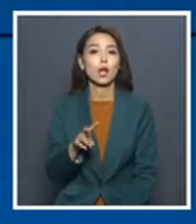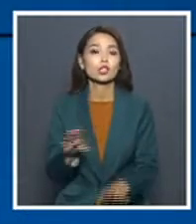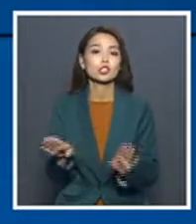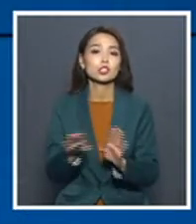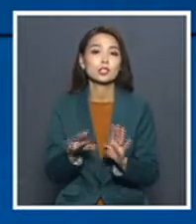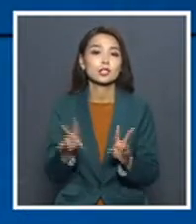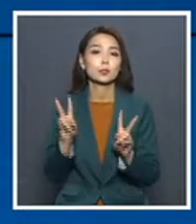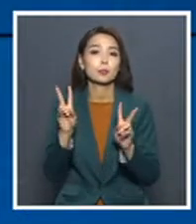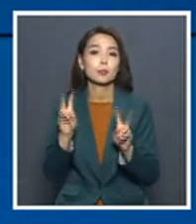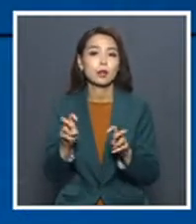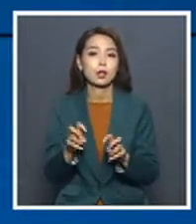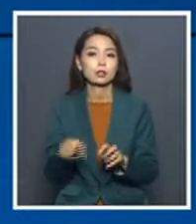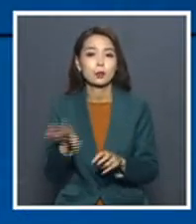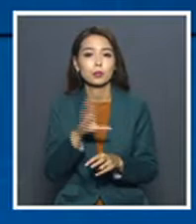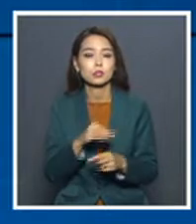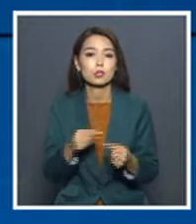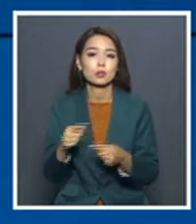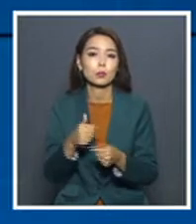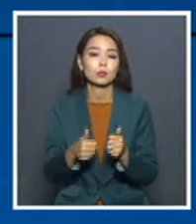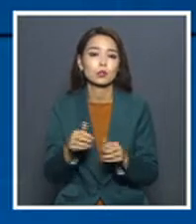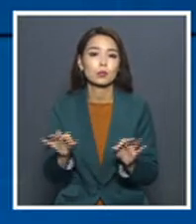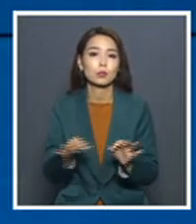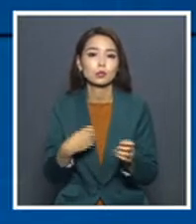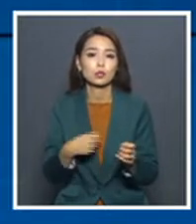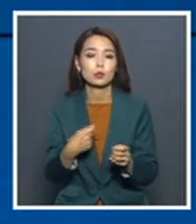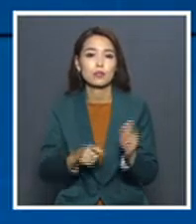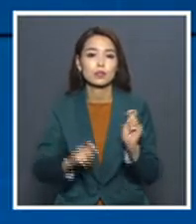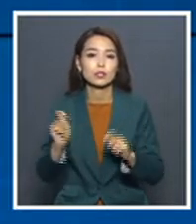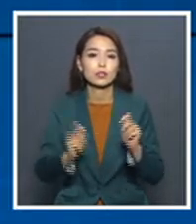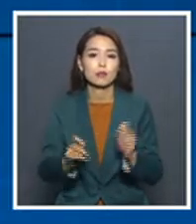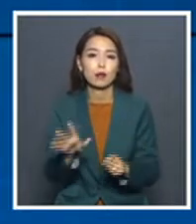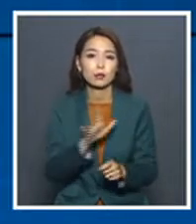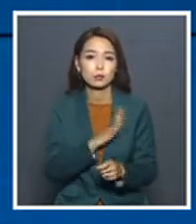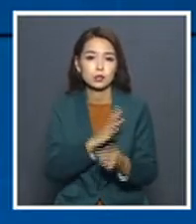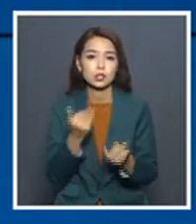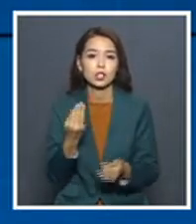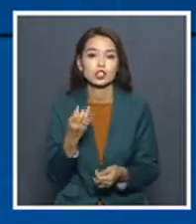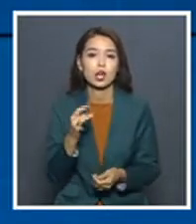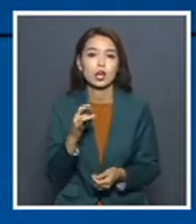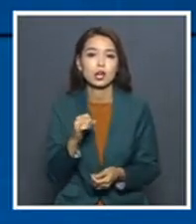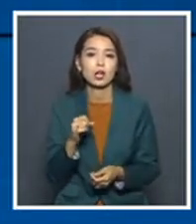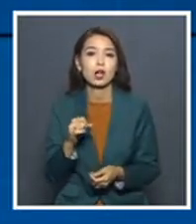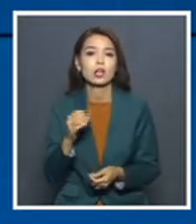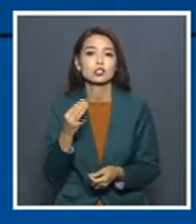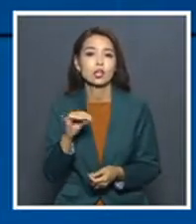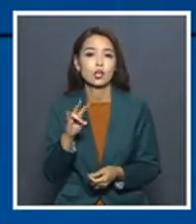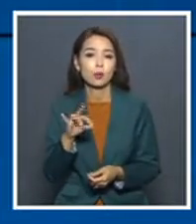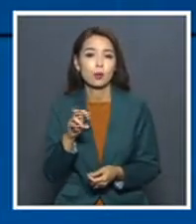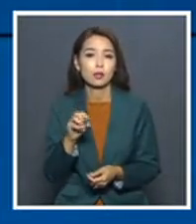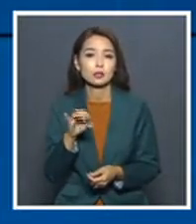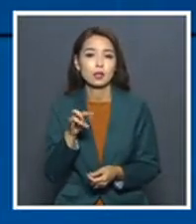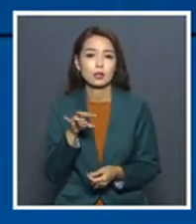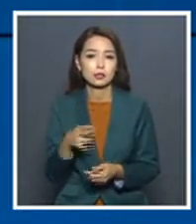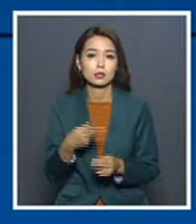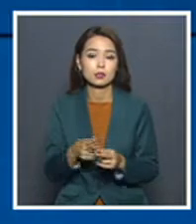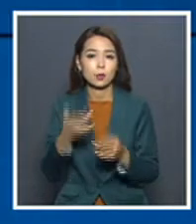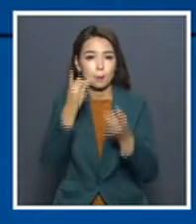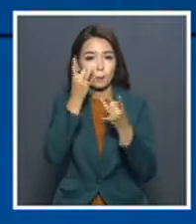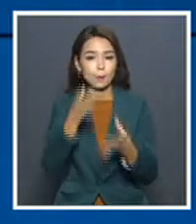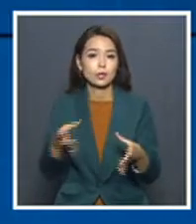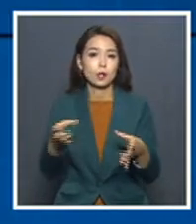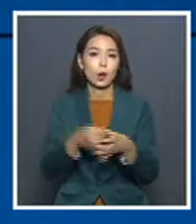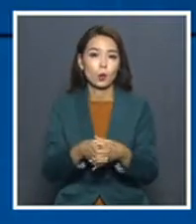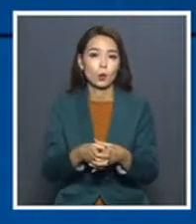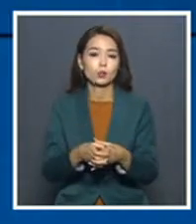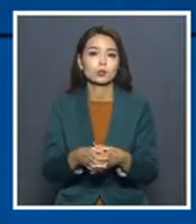жыр ғибрат атты батыс аймақтық жыршы термешілер фестивалі өтті. Шараны Зейнолла Сәнік атындағы мәдениет қоры арнайы Жетісудан